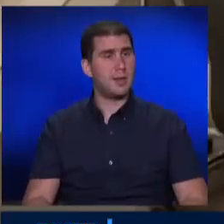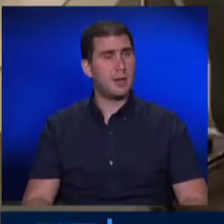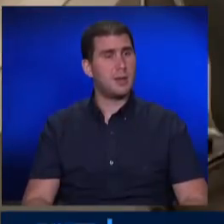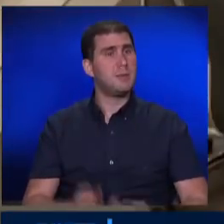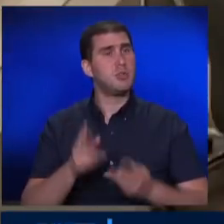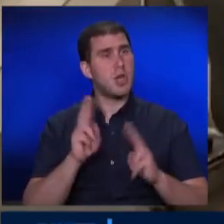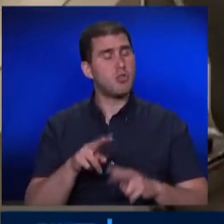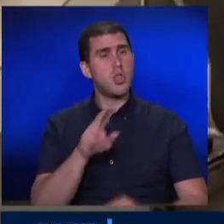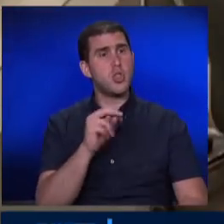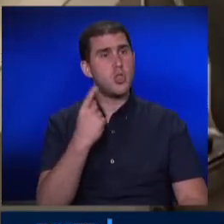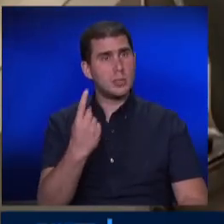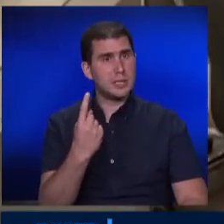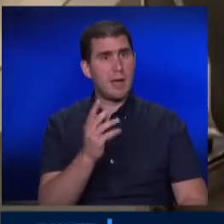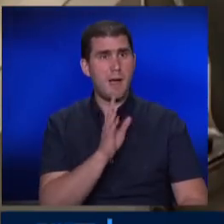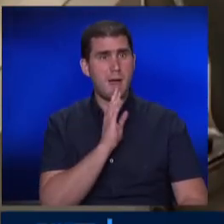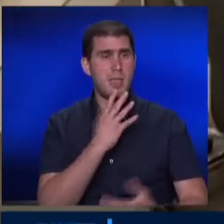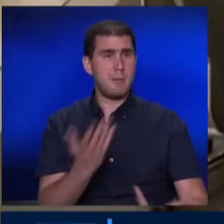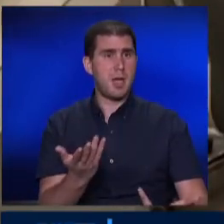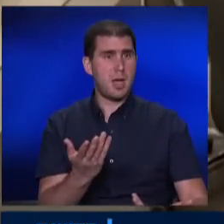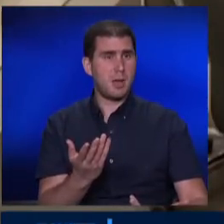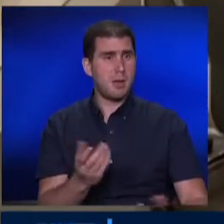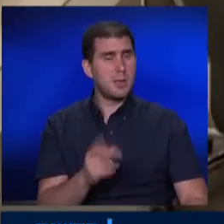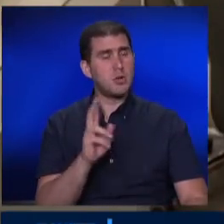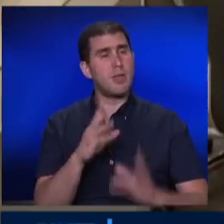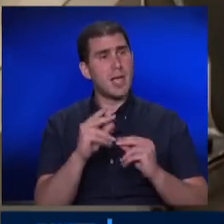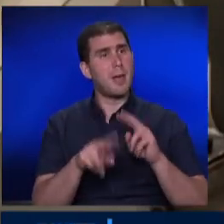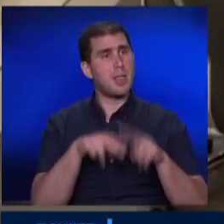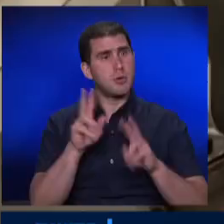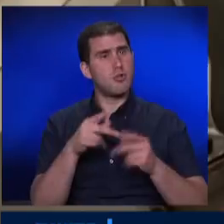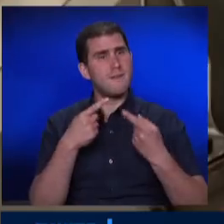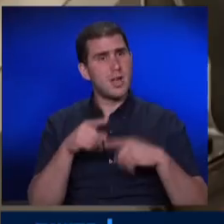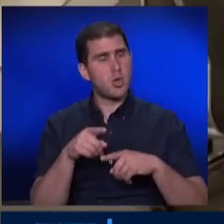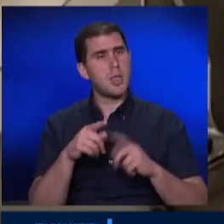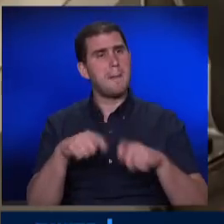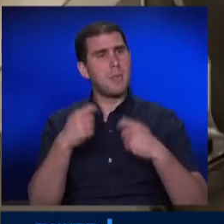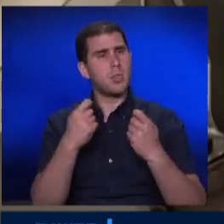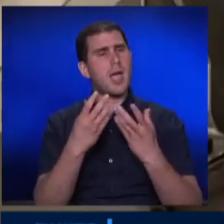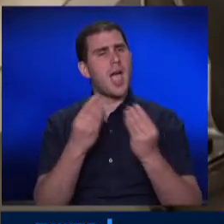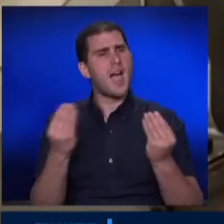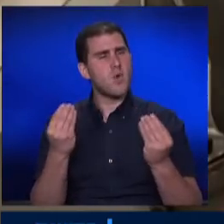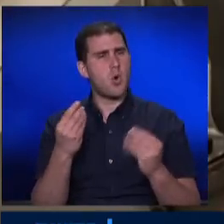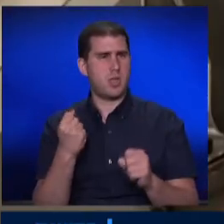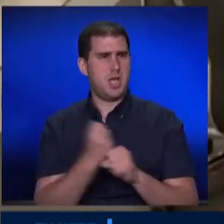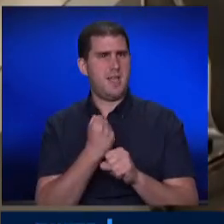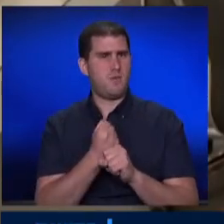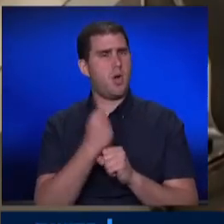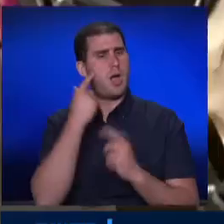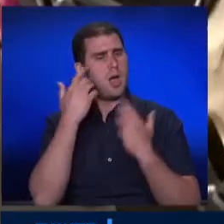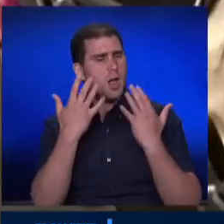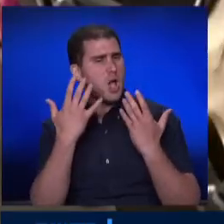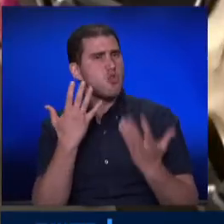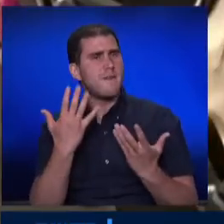מי שיש לו את העניין הזה, אין שום בעיה. יש דרכים לטפל, יש ועדות פדגוגיות רחבות לפעול,